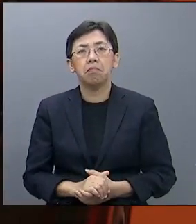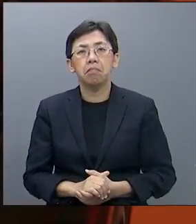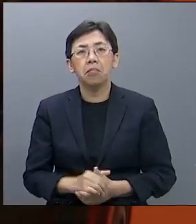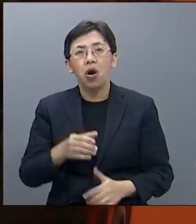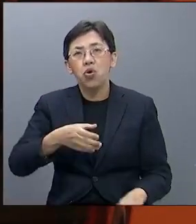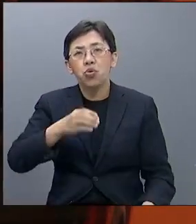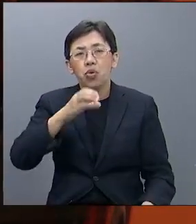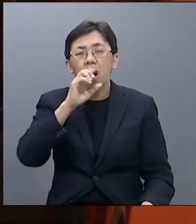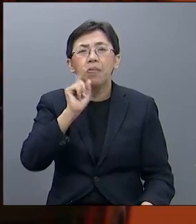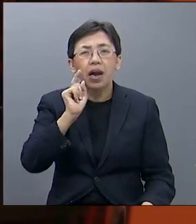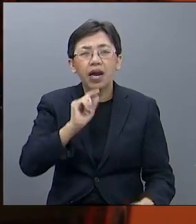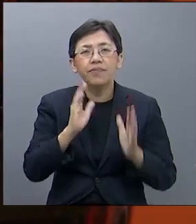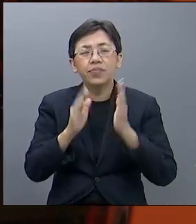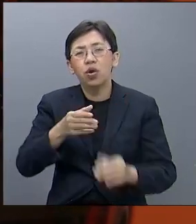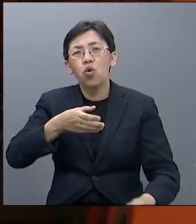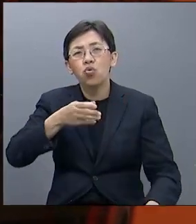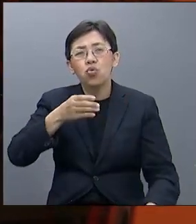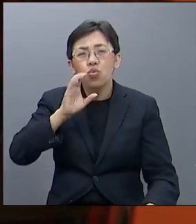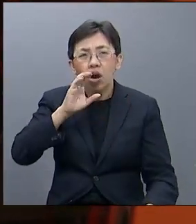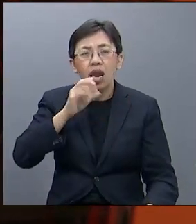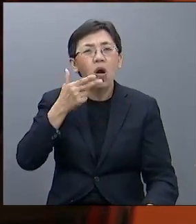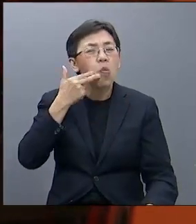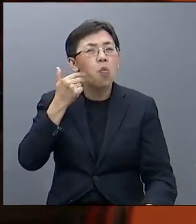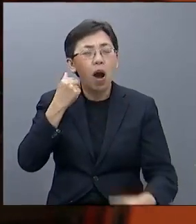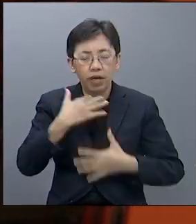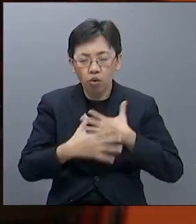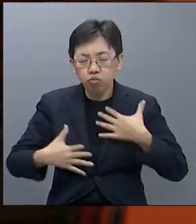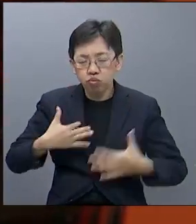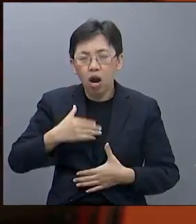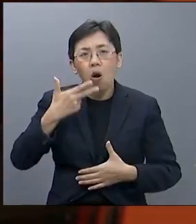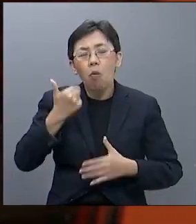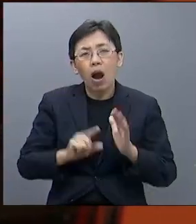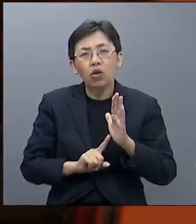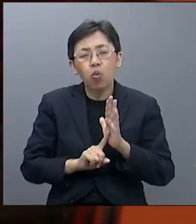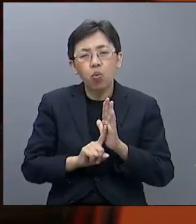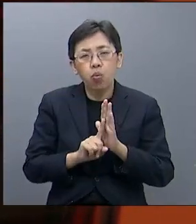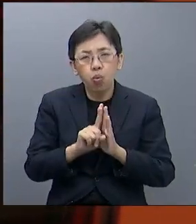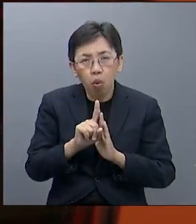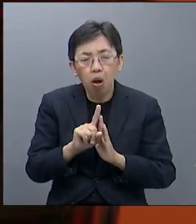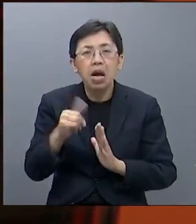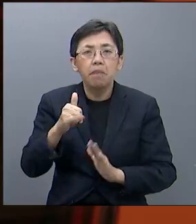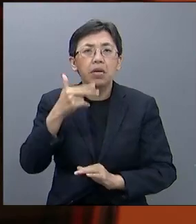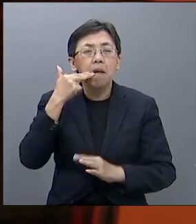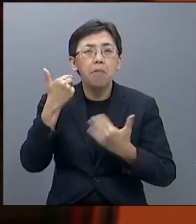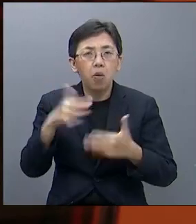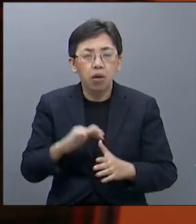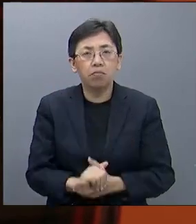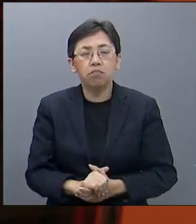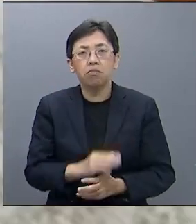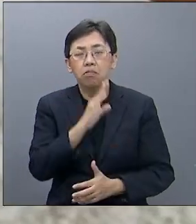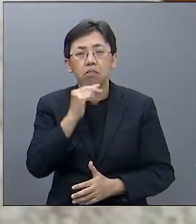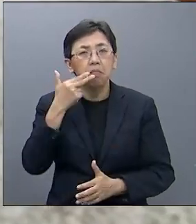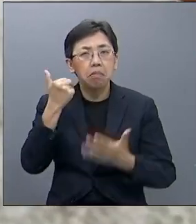ของคนกินน้ำอัดลมส่วนมากเขาก็จะกินแล้วทำให้น้ำตาลในเลือดสูงนะครับแล้วก็มีภาวะเสี่ยงต่อเบาหวานพอเบาหวานเสร็จปุ๊บ